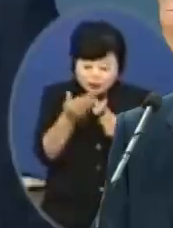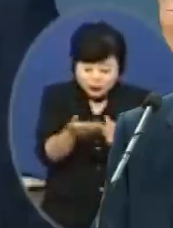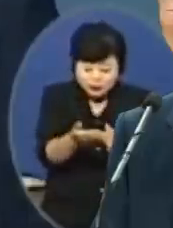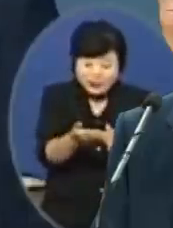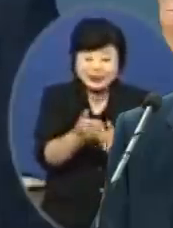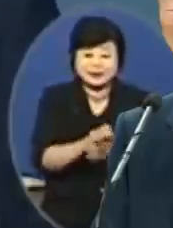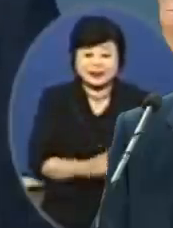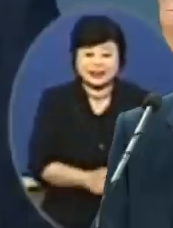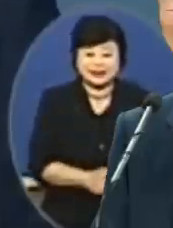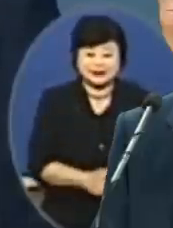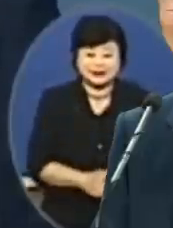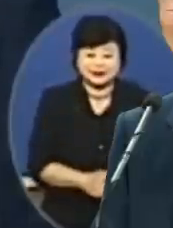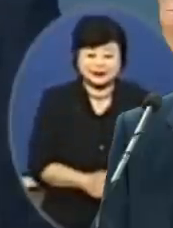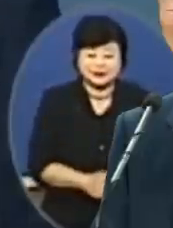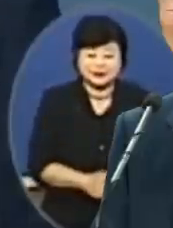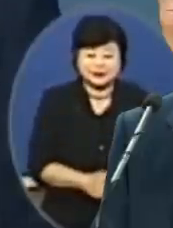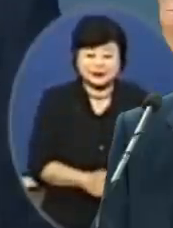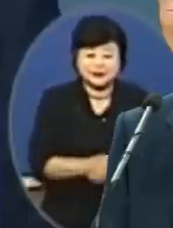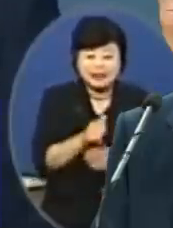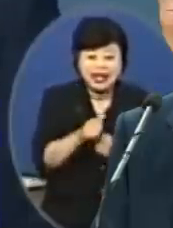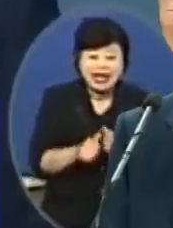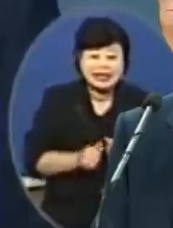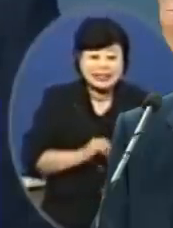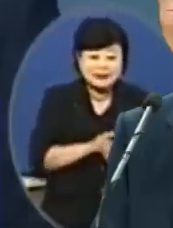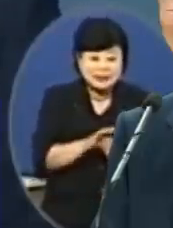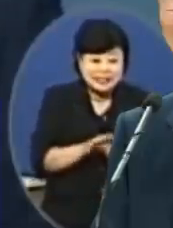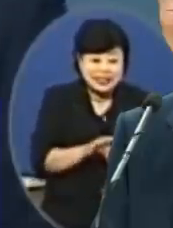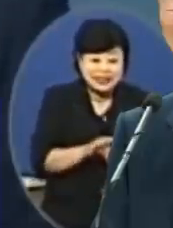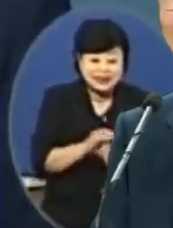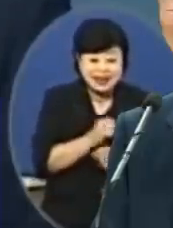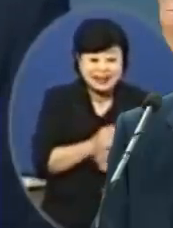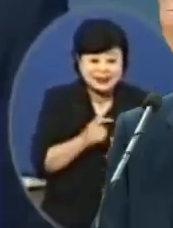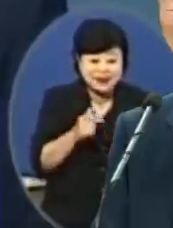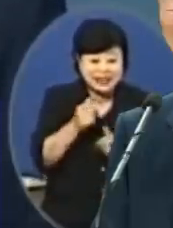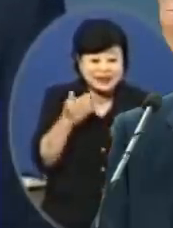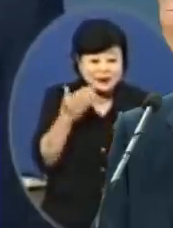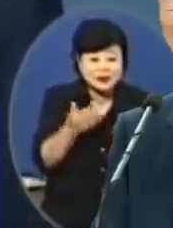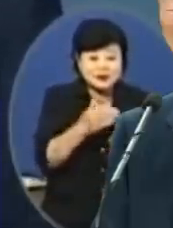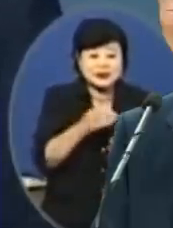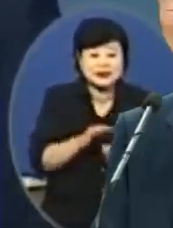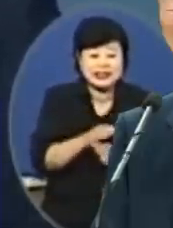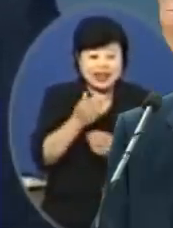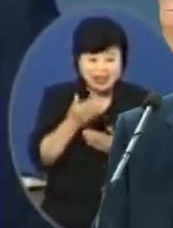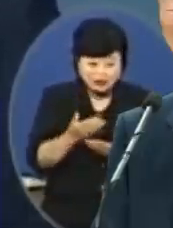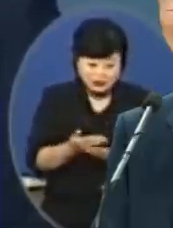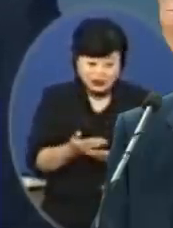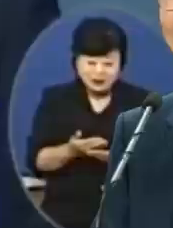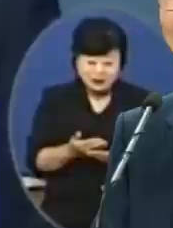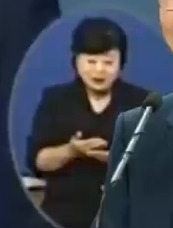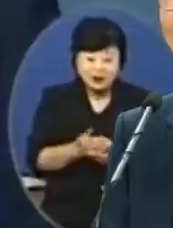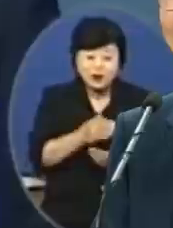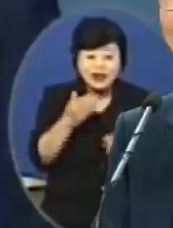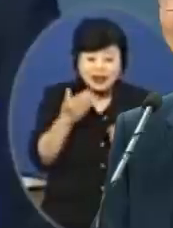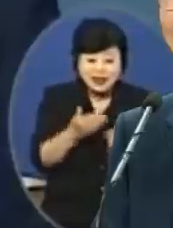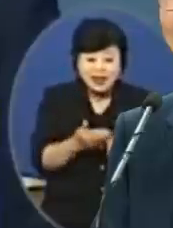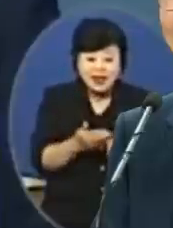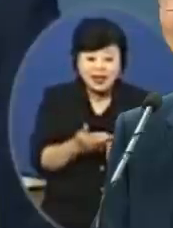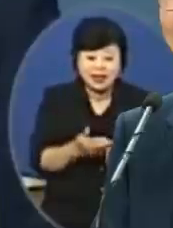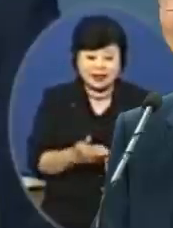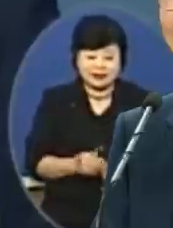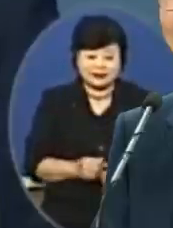주시겠다는 것입니다. 우리가 하나님을 사랑해서 그렇게 하는 것이 아니라 하나님이 우리를 사랑하셔서 우리에게